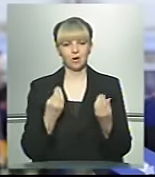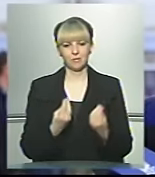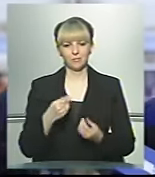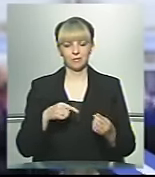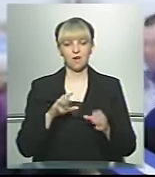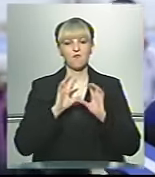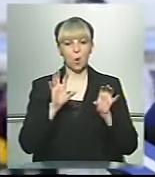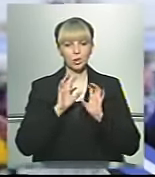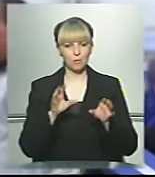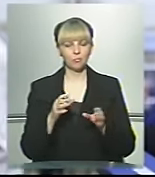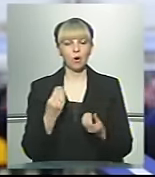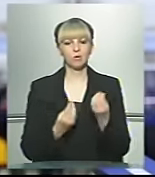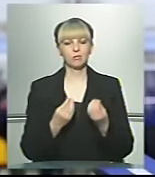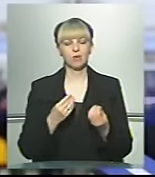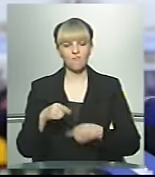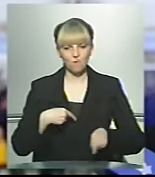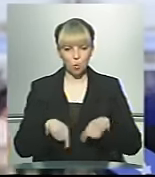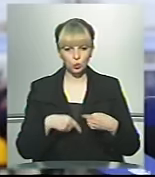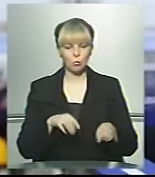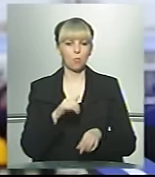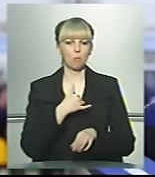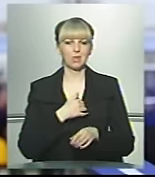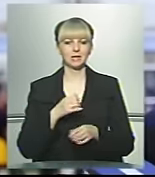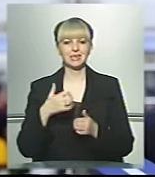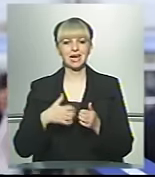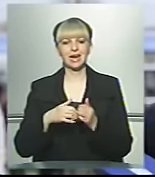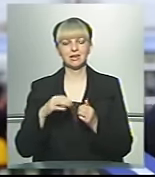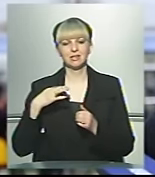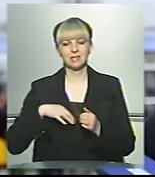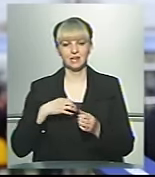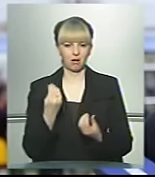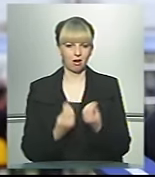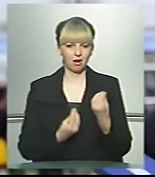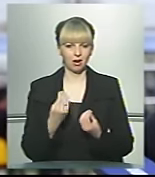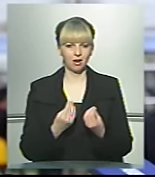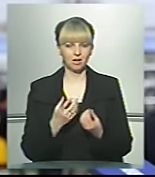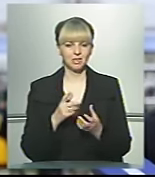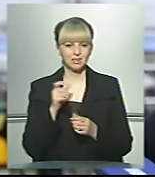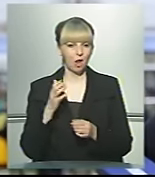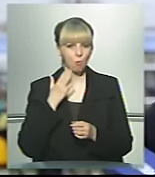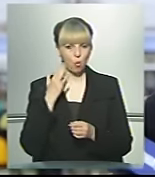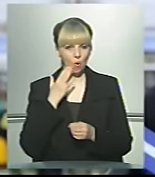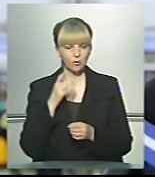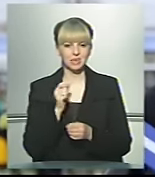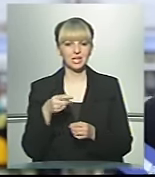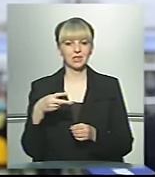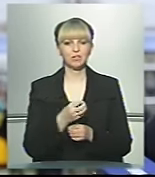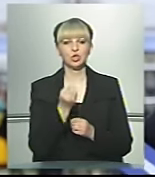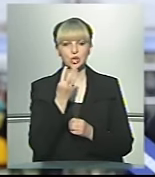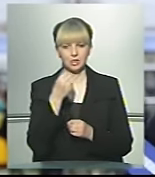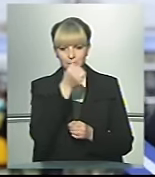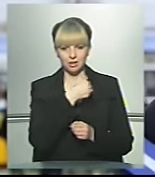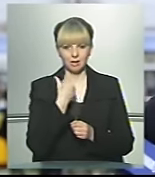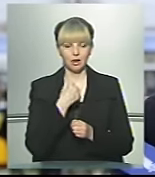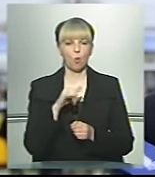футбол, волейбол, я грав в футбол. У мене середній син грає за Буковину за 2013